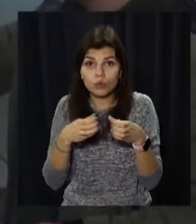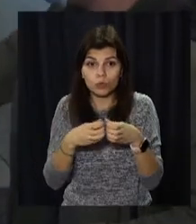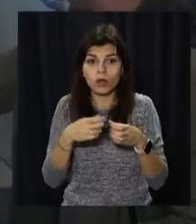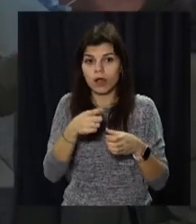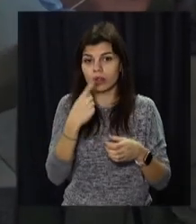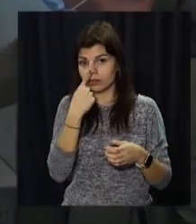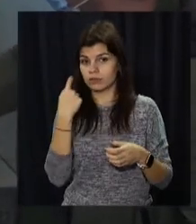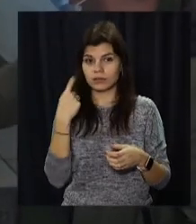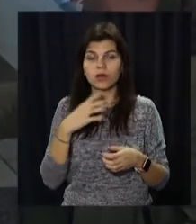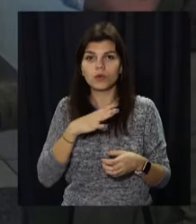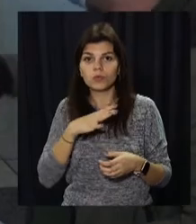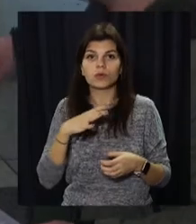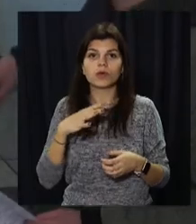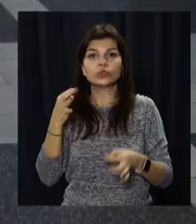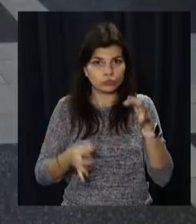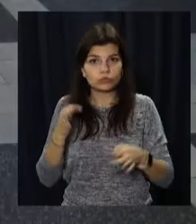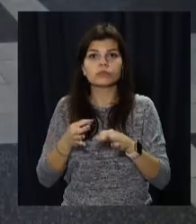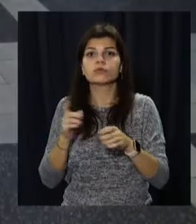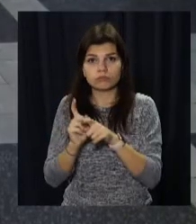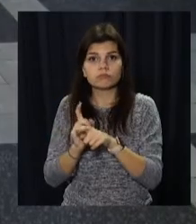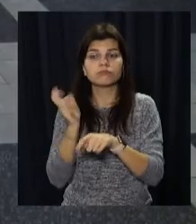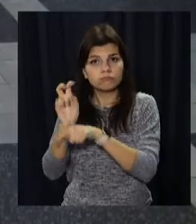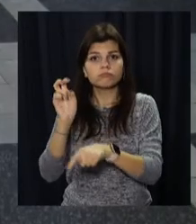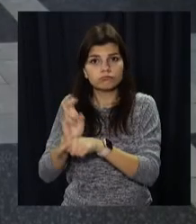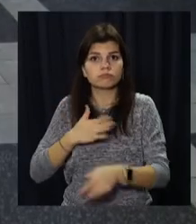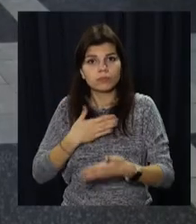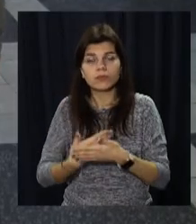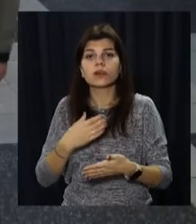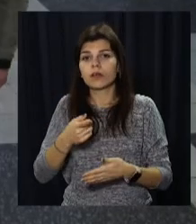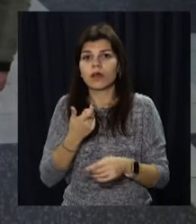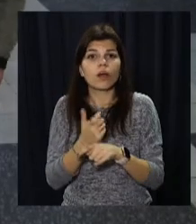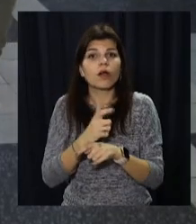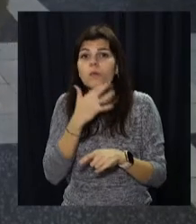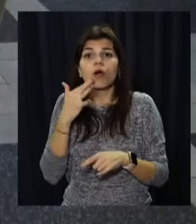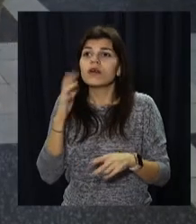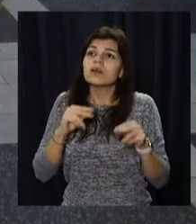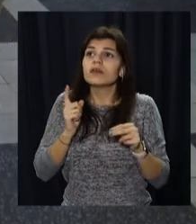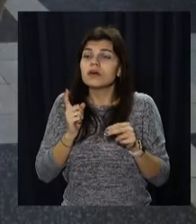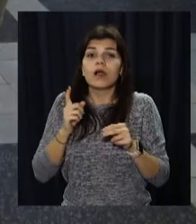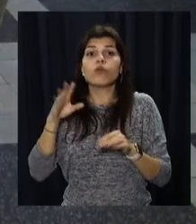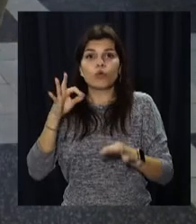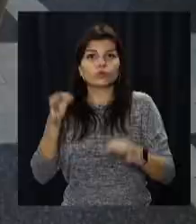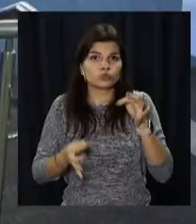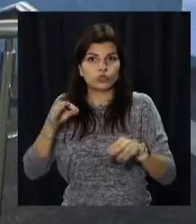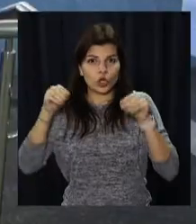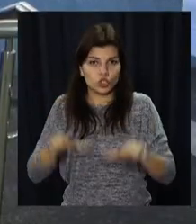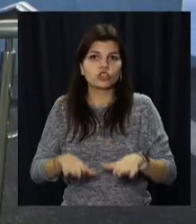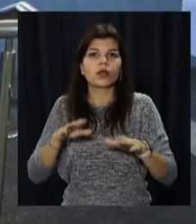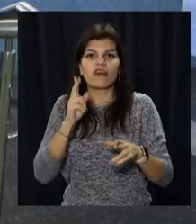переніс процедуру, аби відвідати судове засідання. Каже, набагато не розраховував, але судовому рішенню